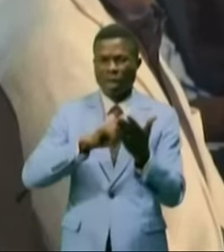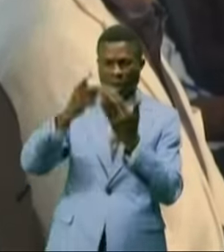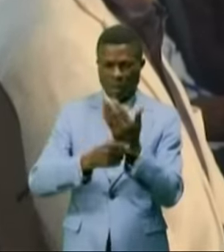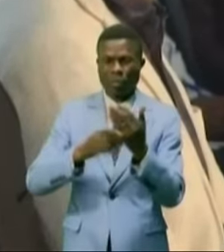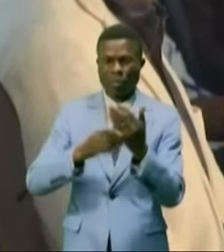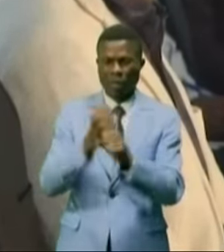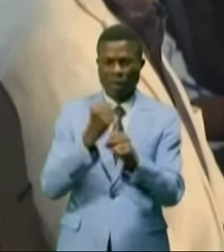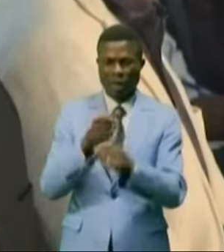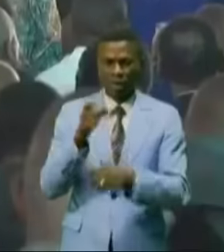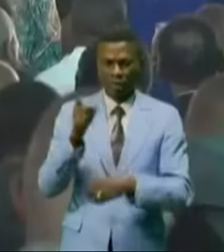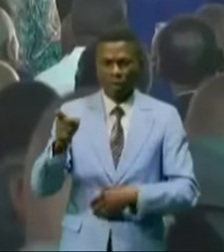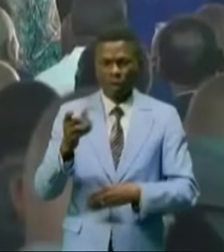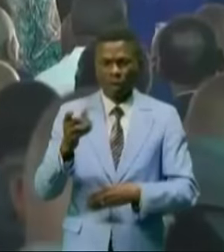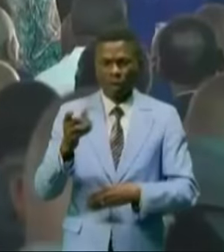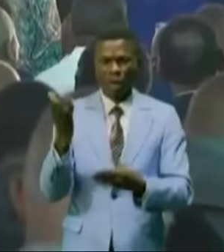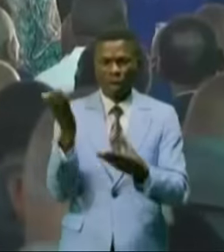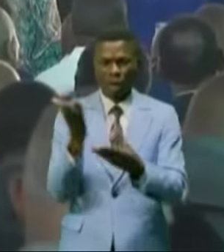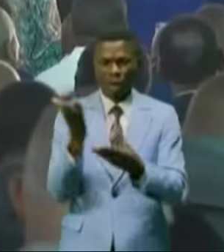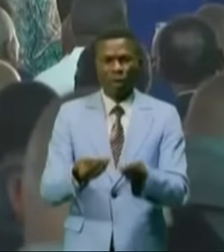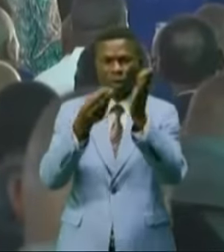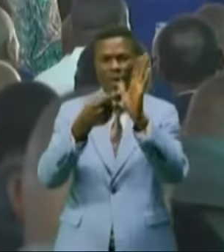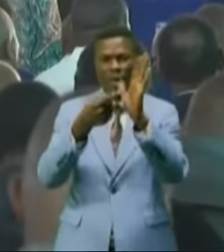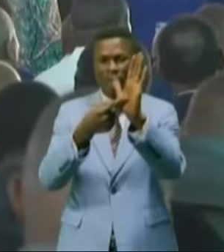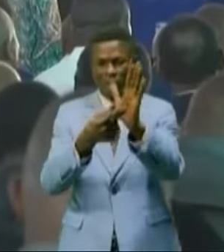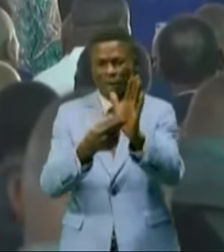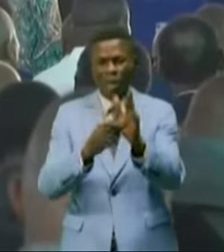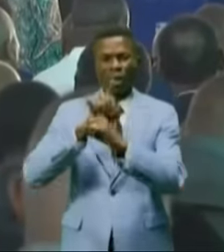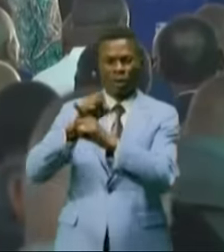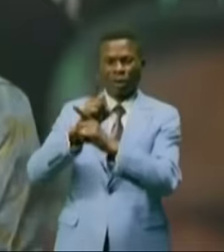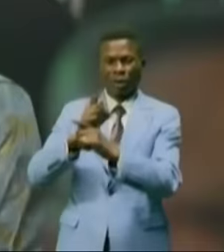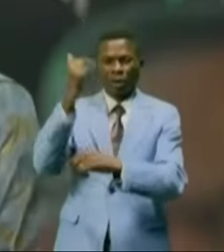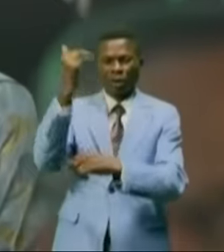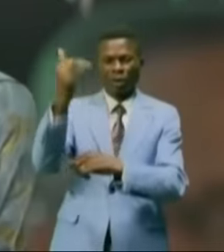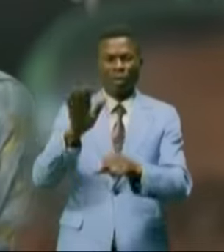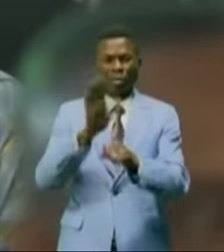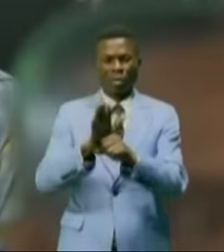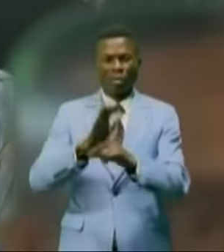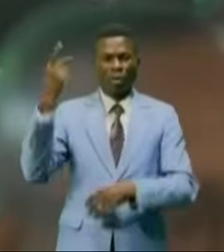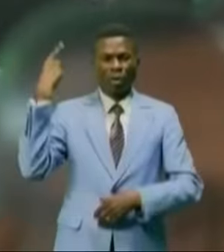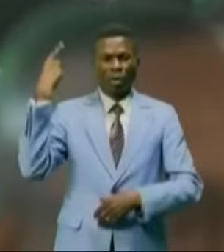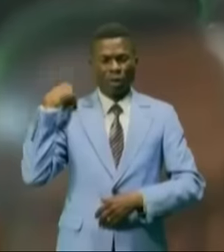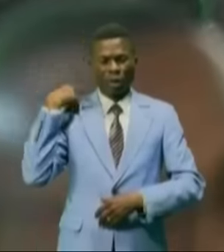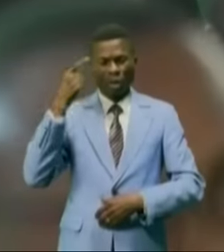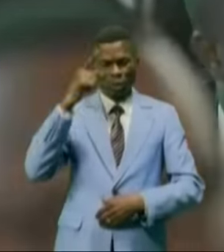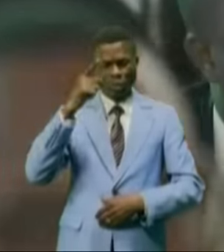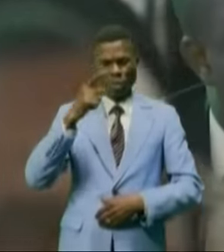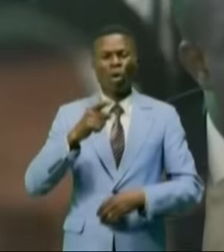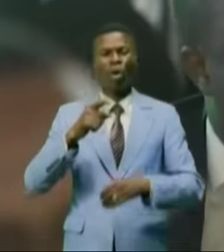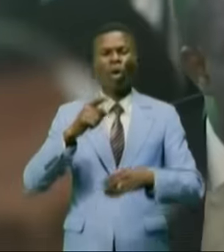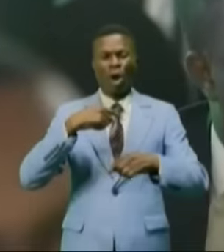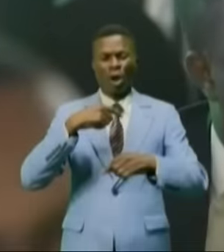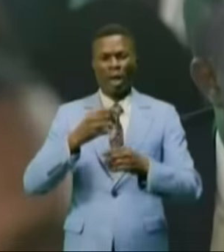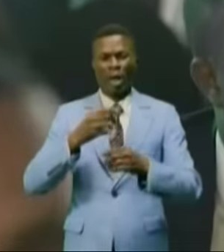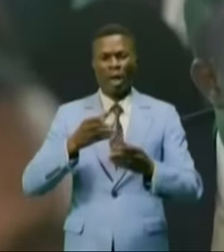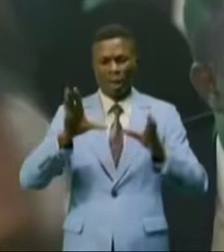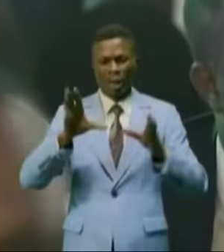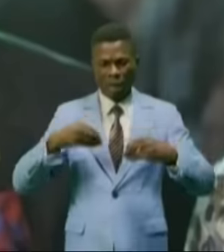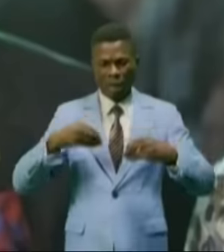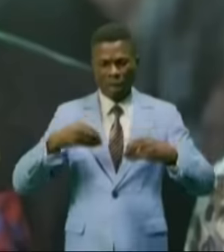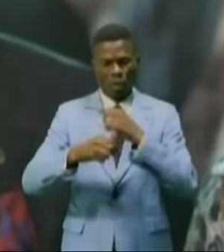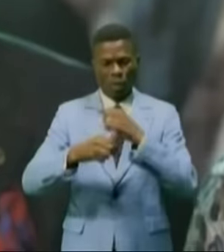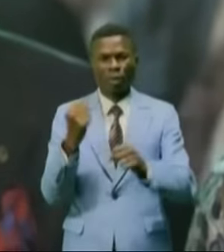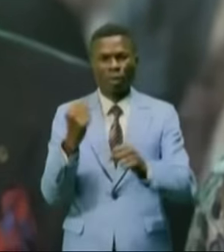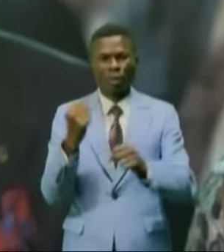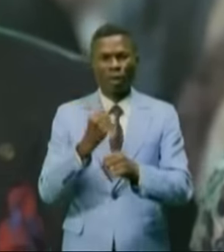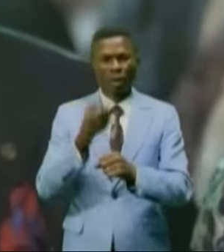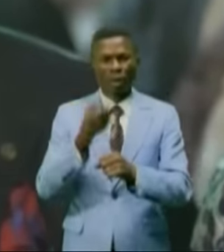gouvernement. Document qu'elle va présenter et défendre devant les élus en vue d'obtenir l'investiture de son équipe couvre la